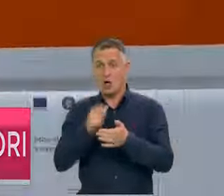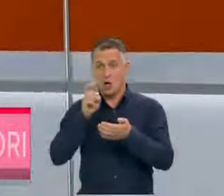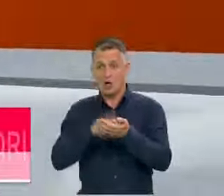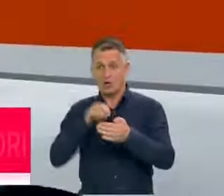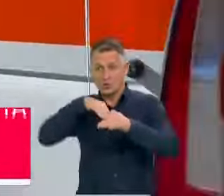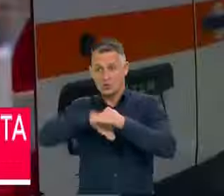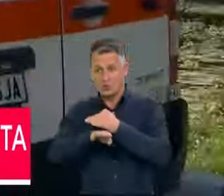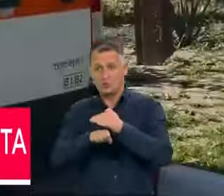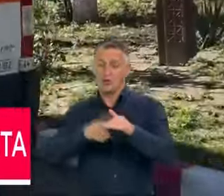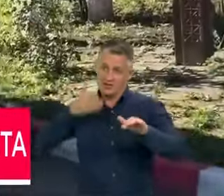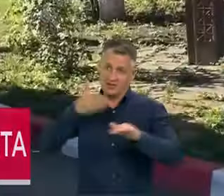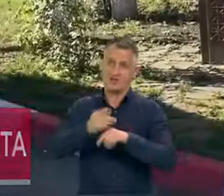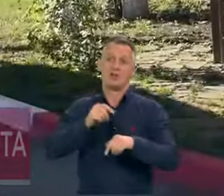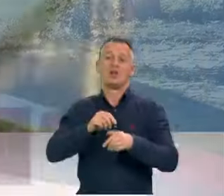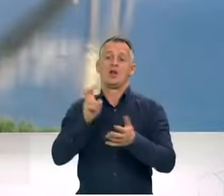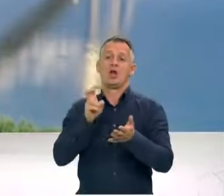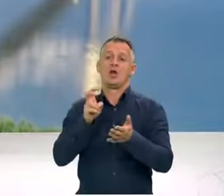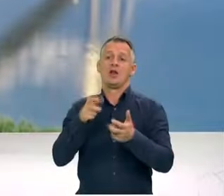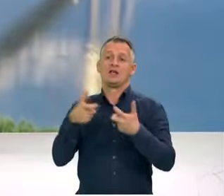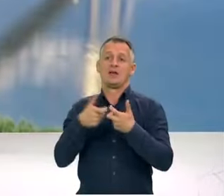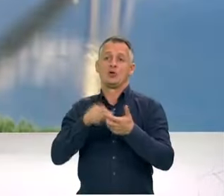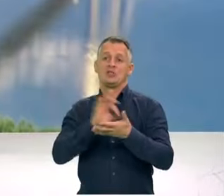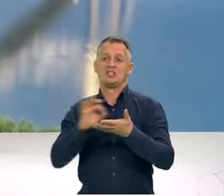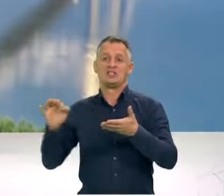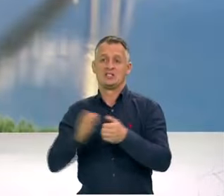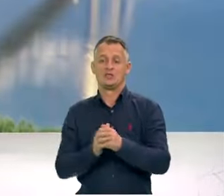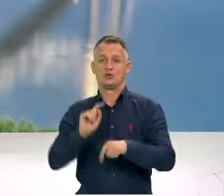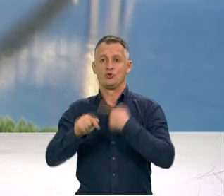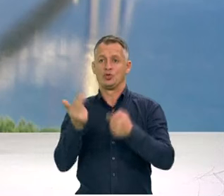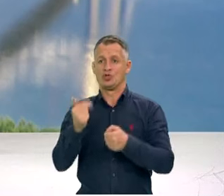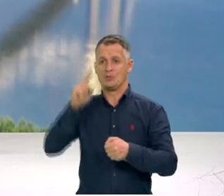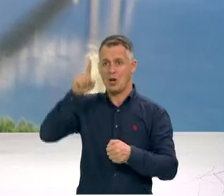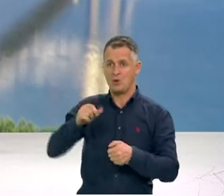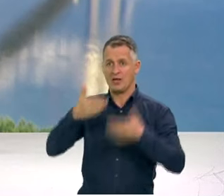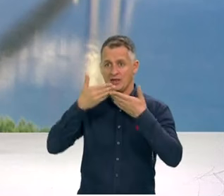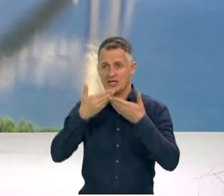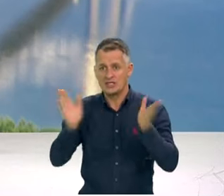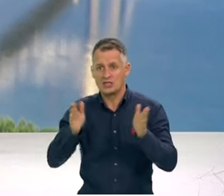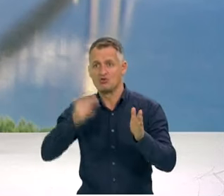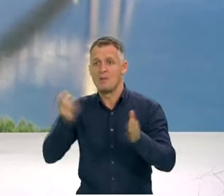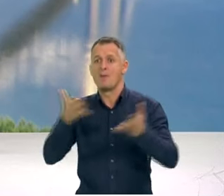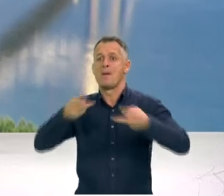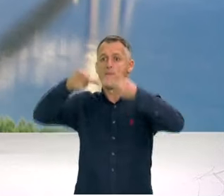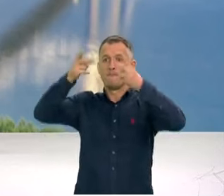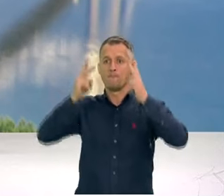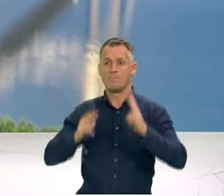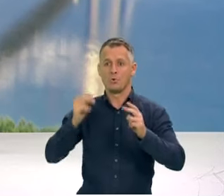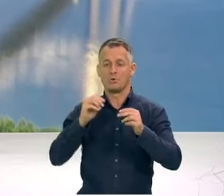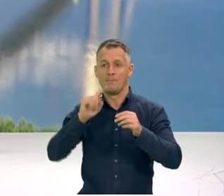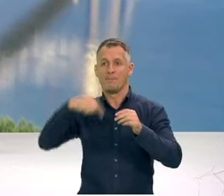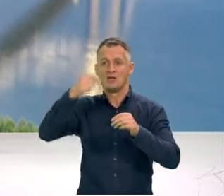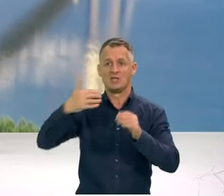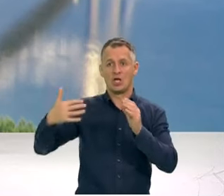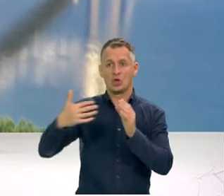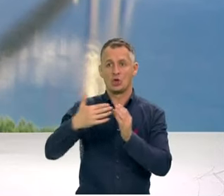proba scrisă la 15 luni de la inaugurare cel mai mare pot peste Dunăre construit vreodată în România